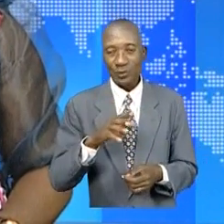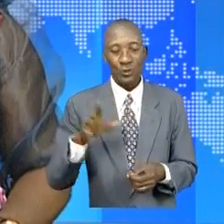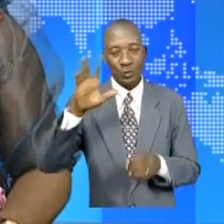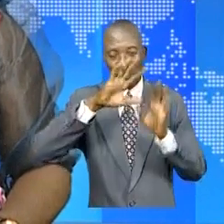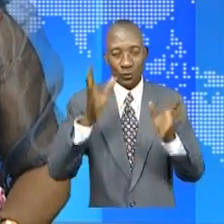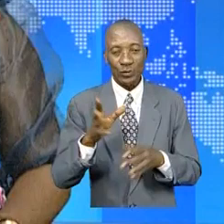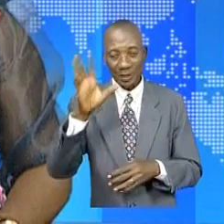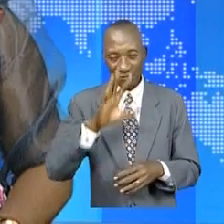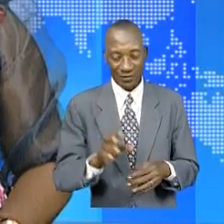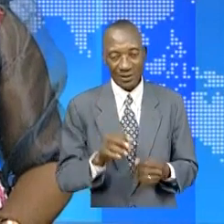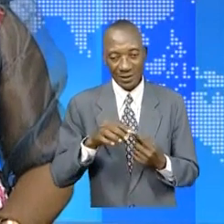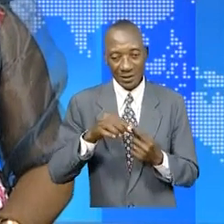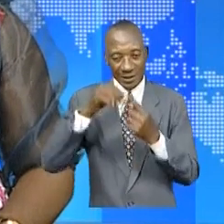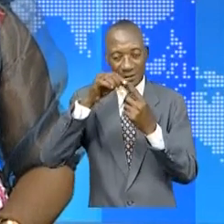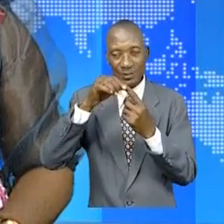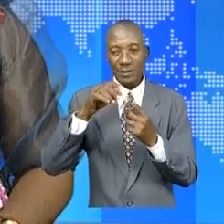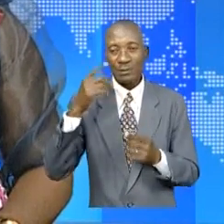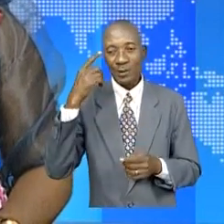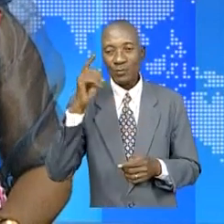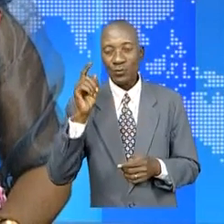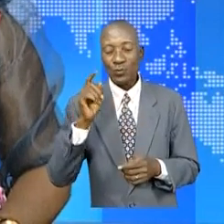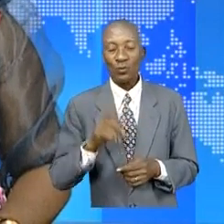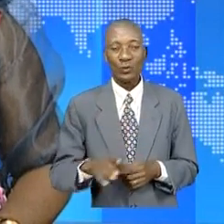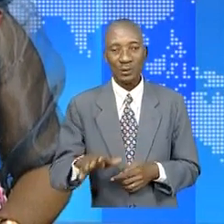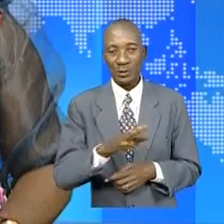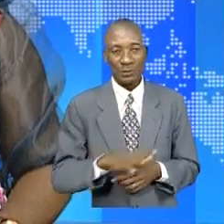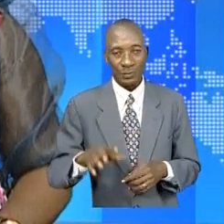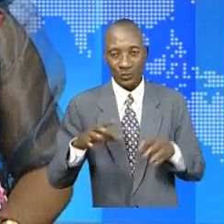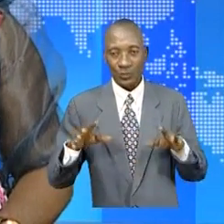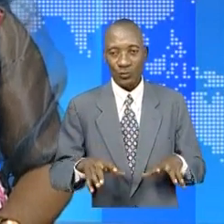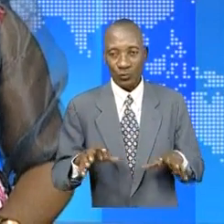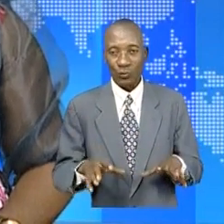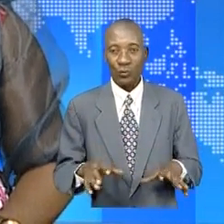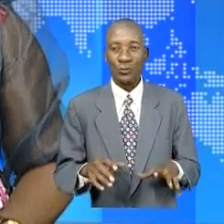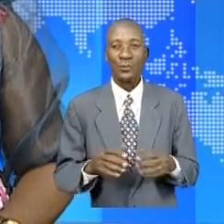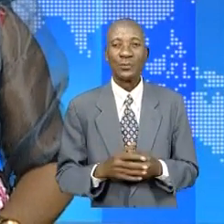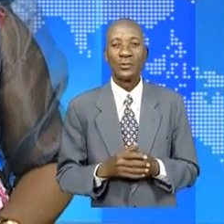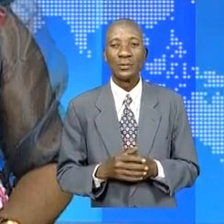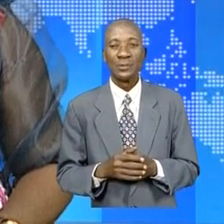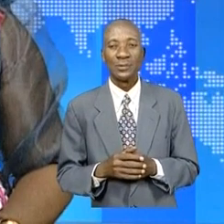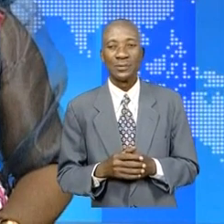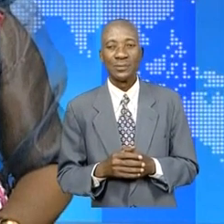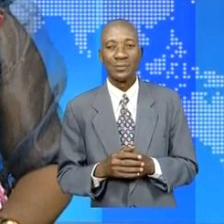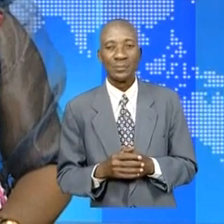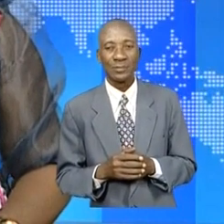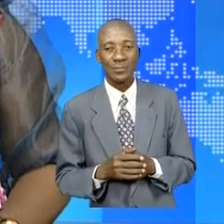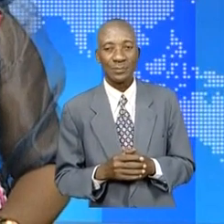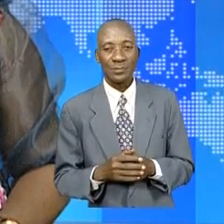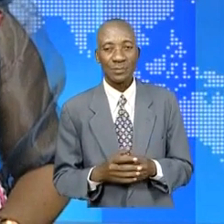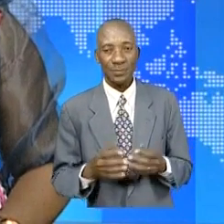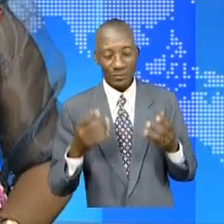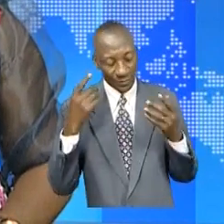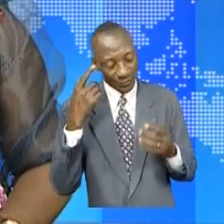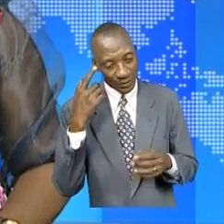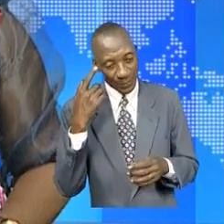un fructueux mandat aux pays qui présenteront l'Afrique au Conseil de sécurité pour la période